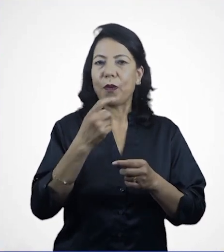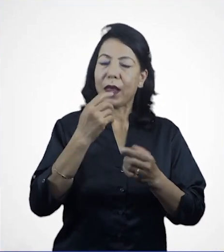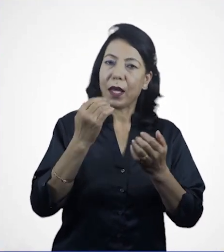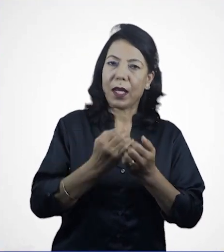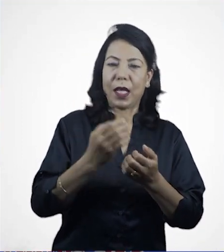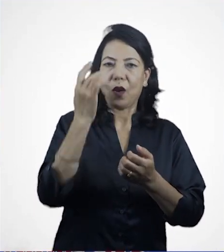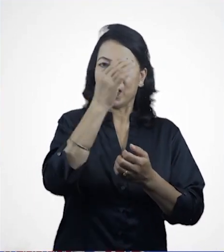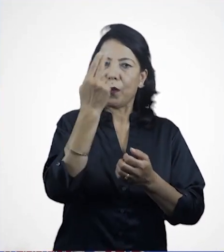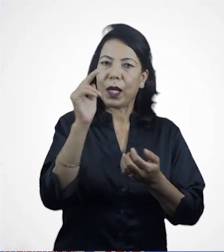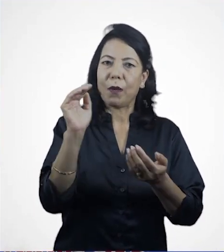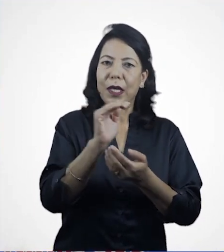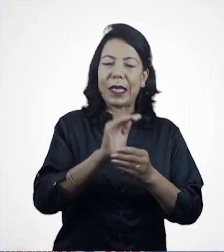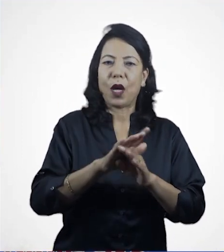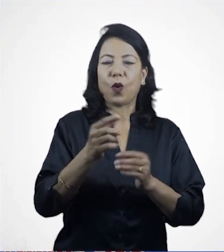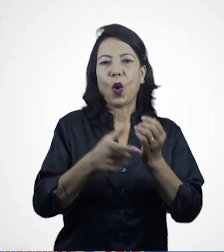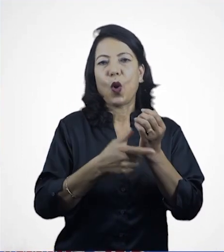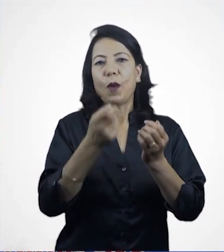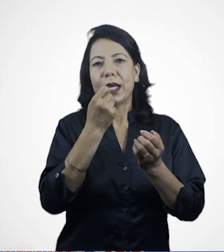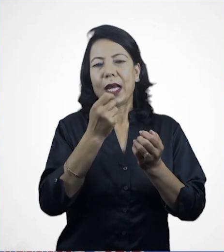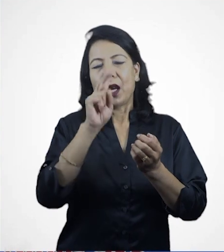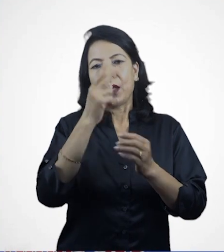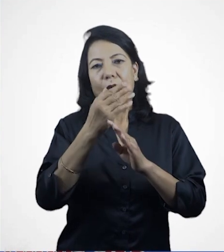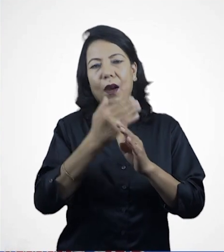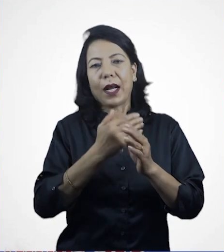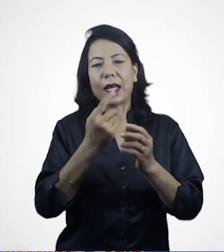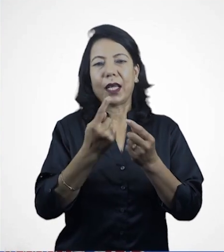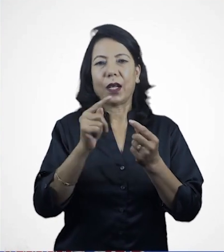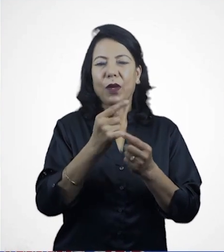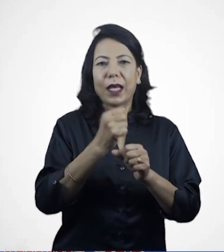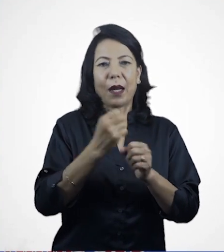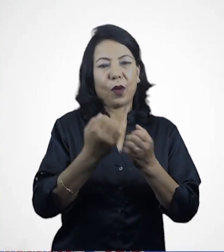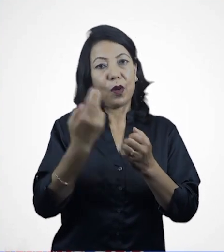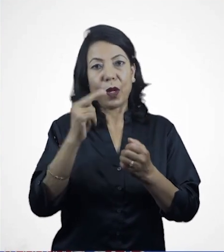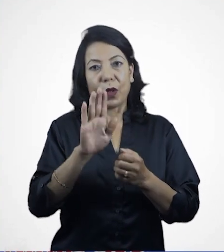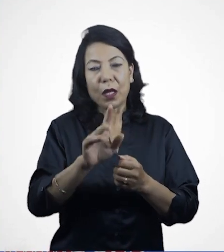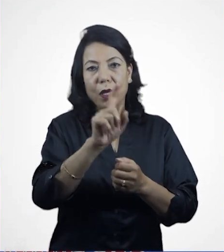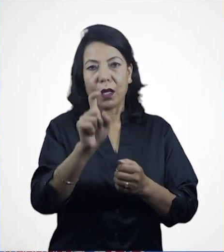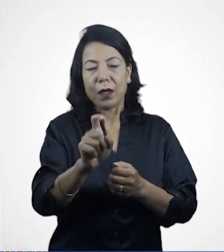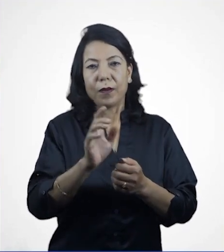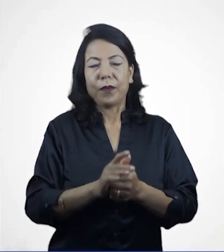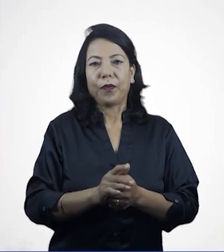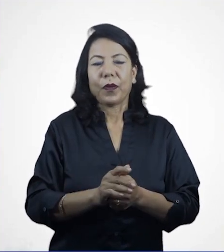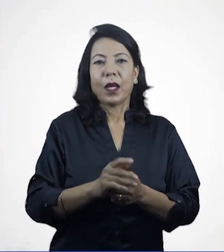को उपचार उना प्रेबंडियन बघान चाहिए